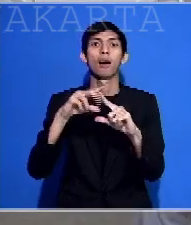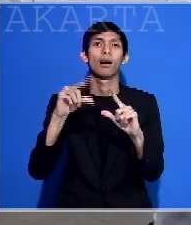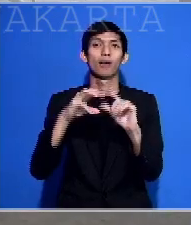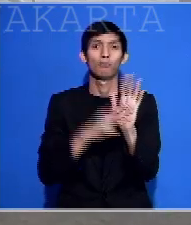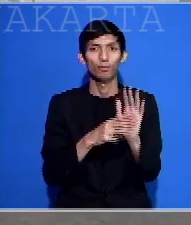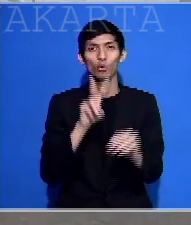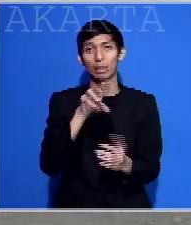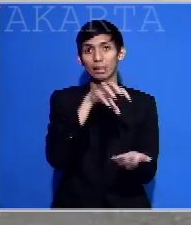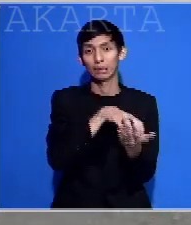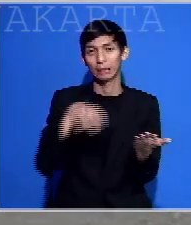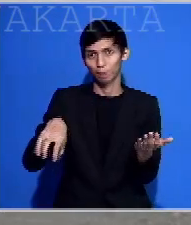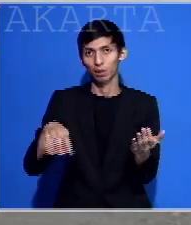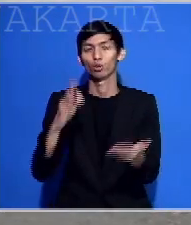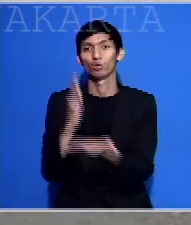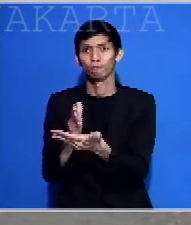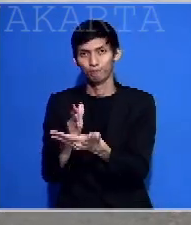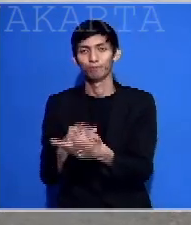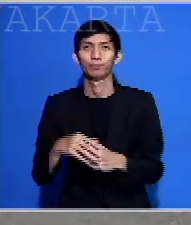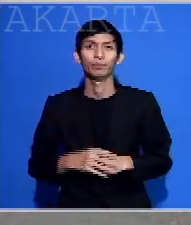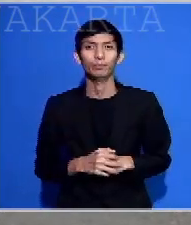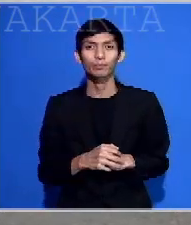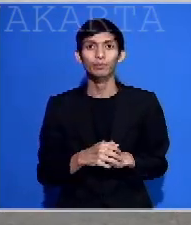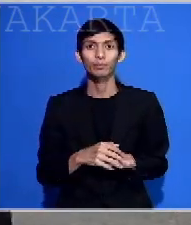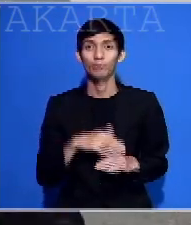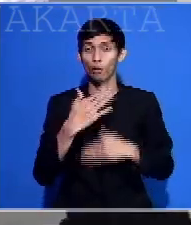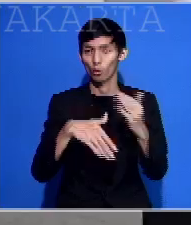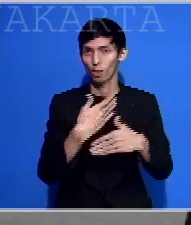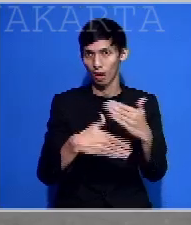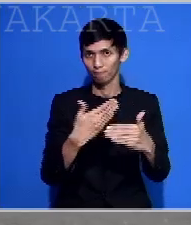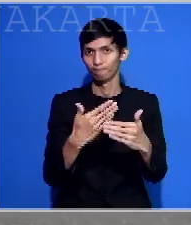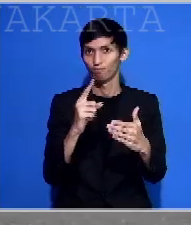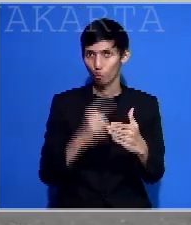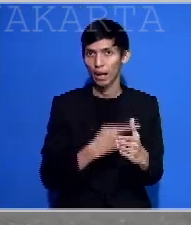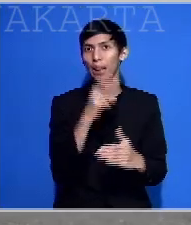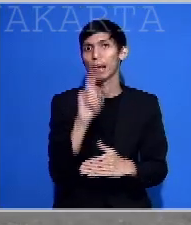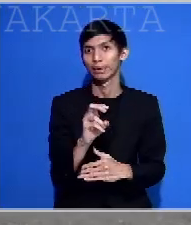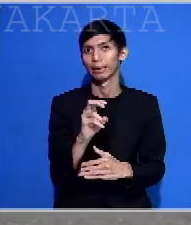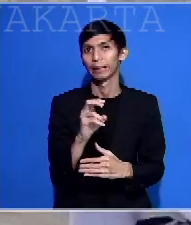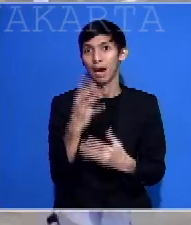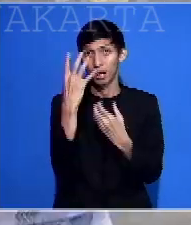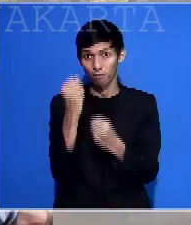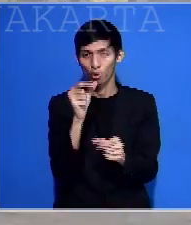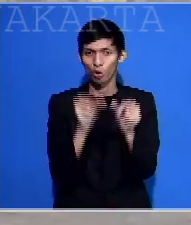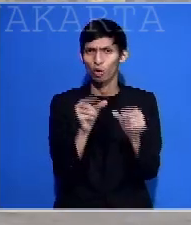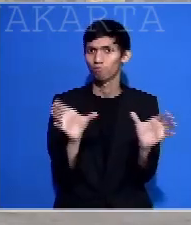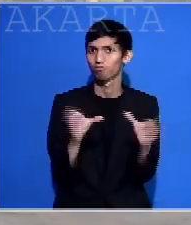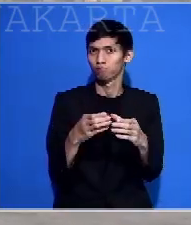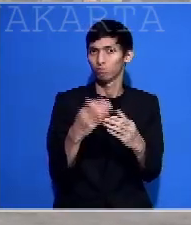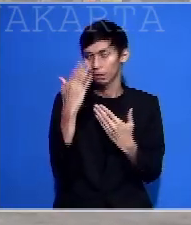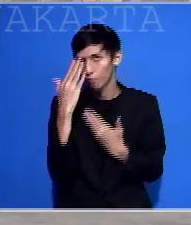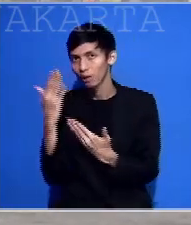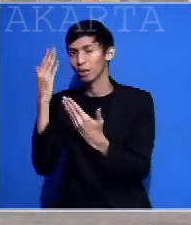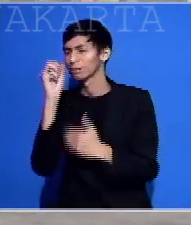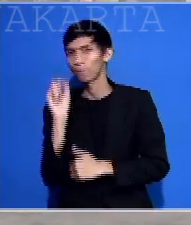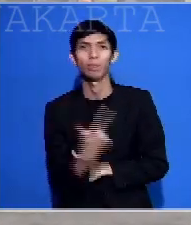dan Terminal ajiad dengan kembali beroperasionalnya bus shawat jemaah akan lebih mudah dalam menjalankan ibadah di masjid tersebut tanpa